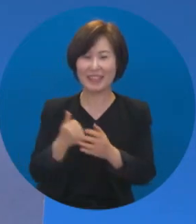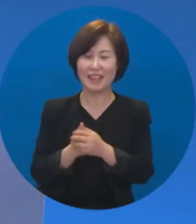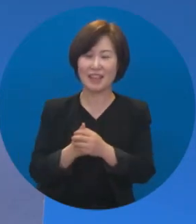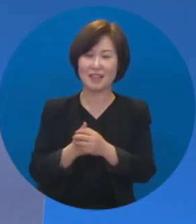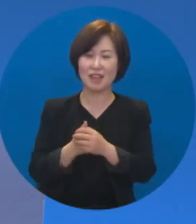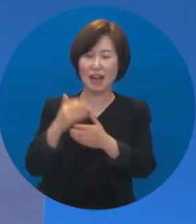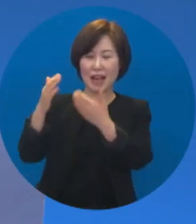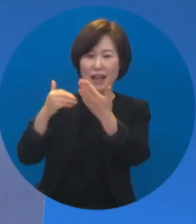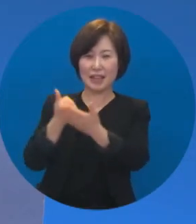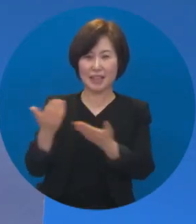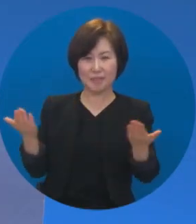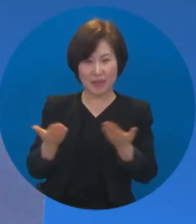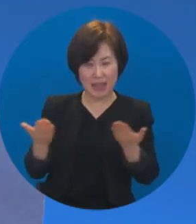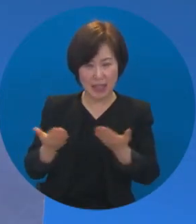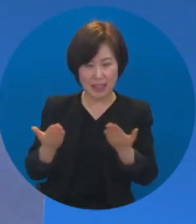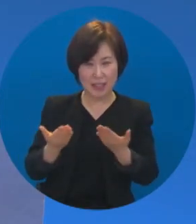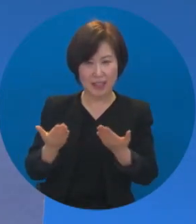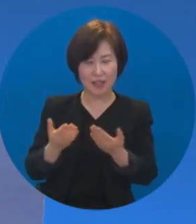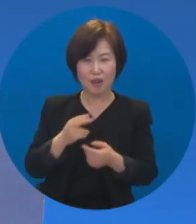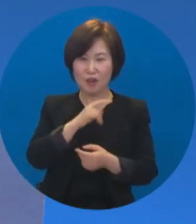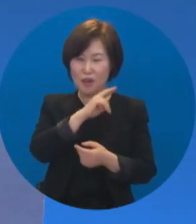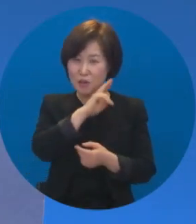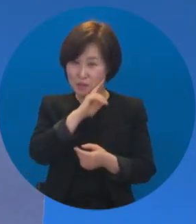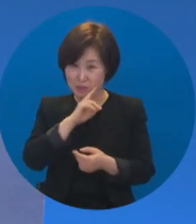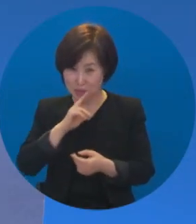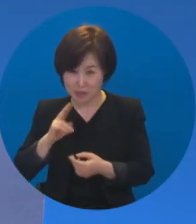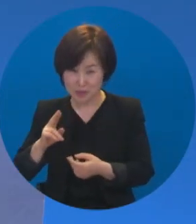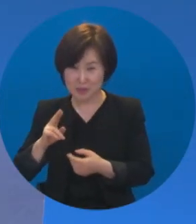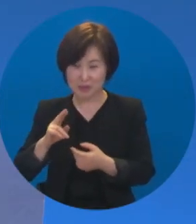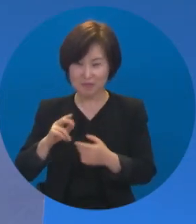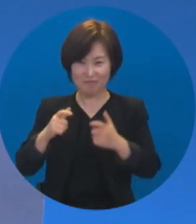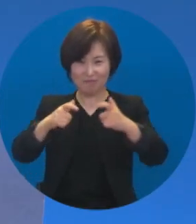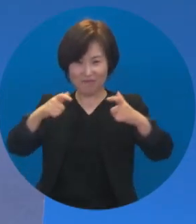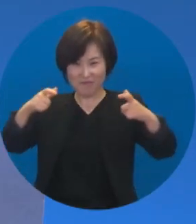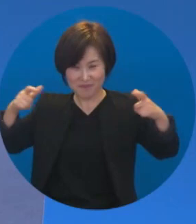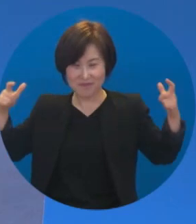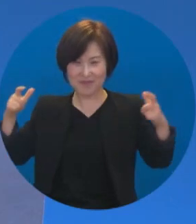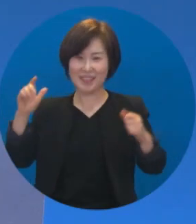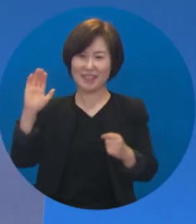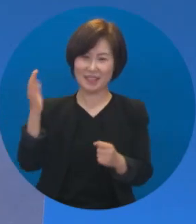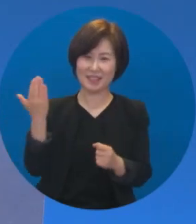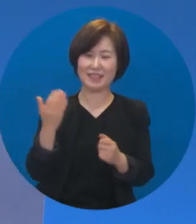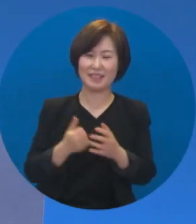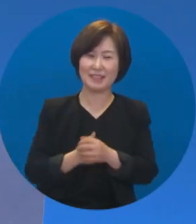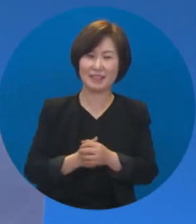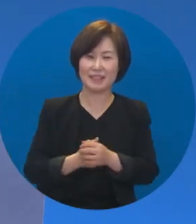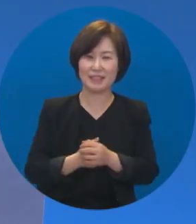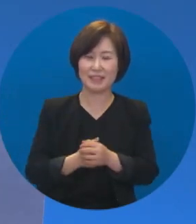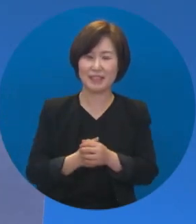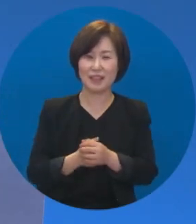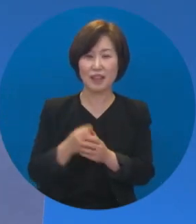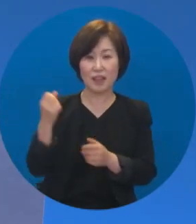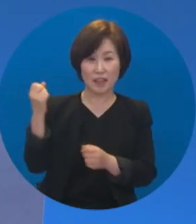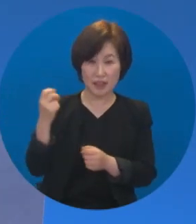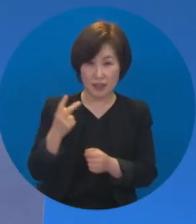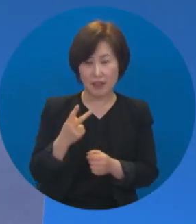사역자로서의 길도 더 평탄해지고 점점 넓어지고 있었어요. 그리고